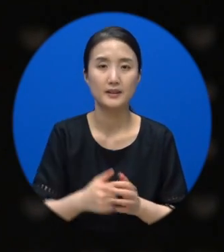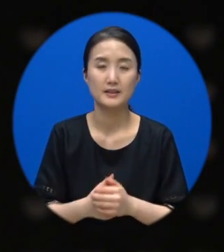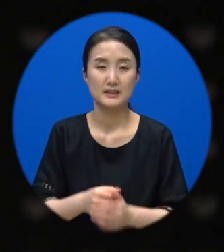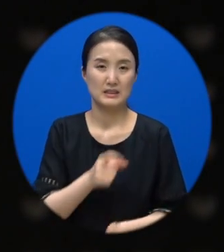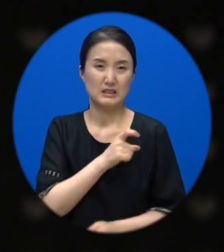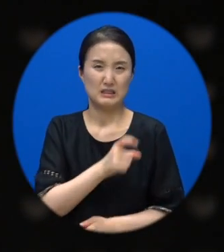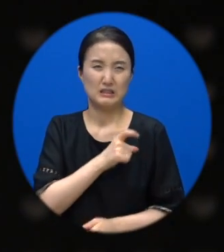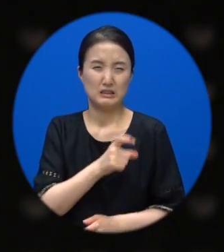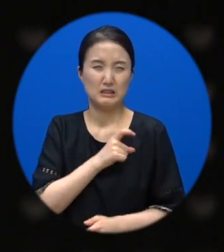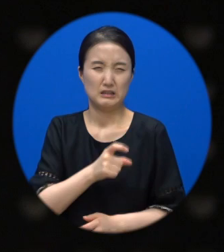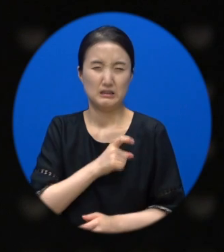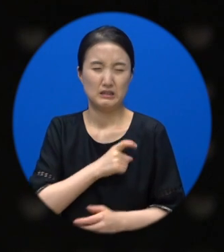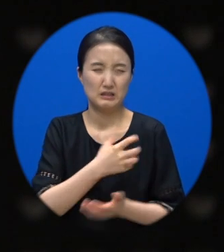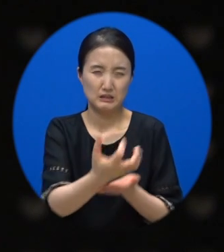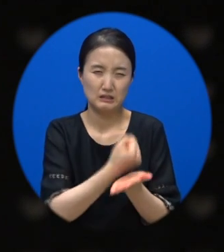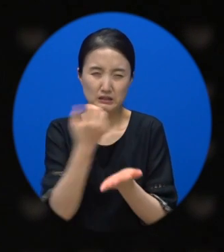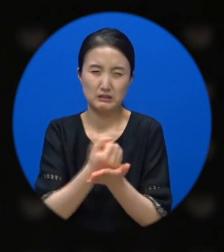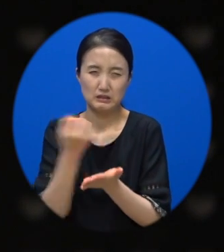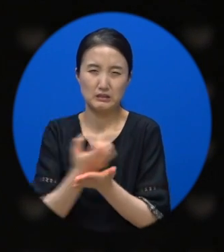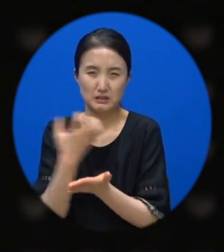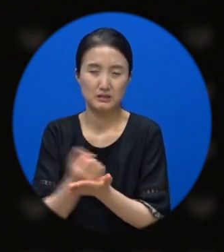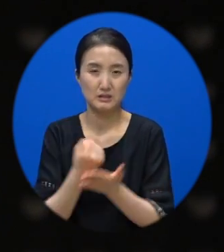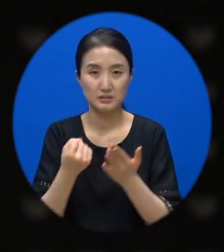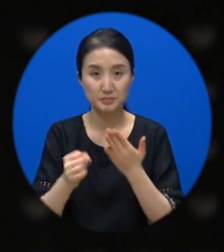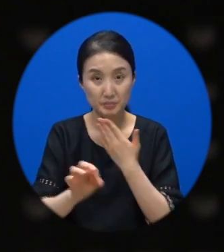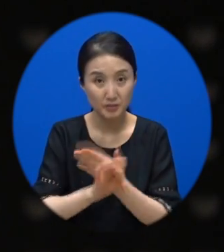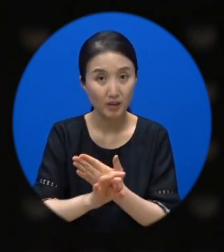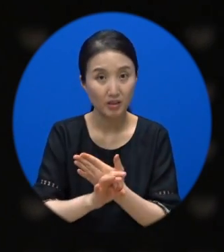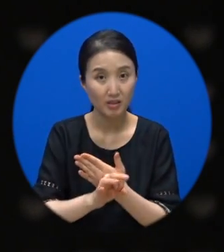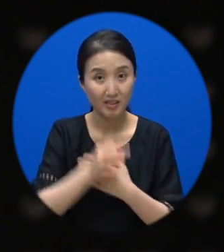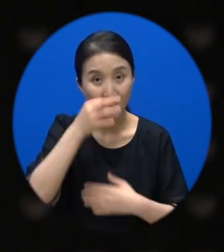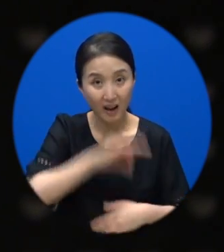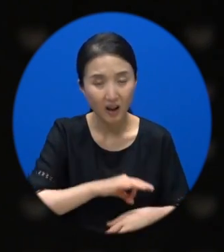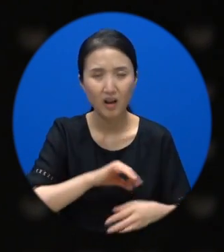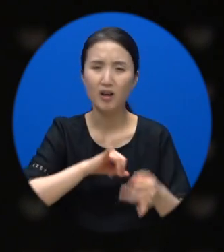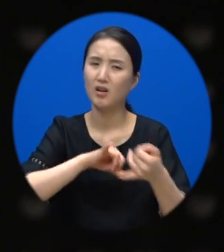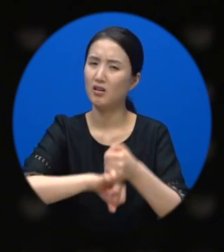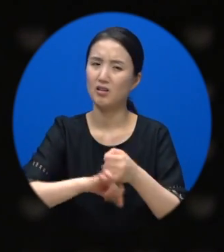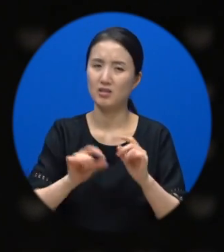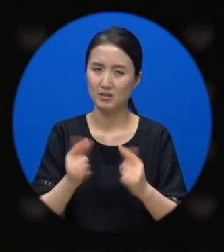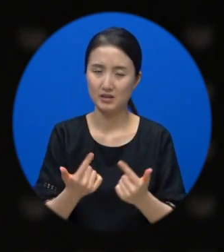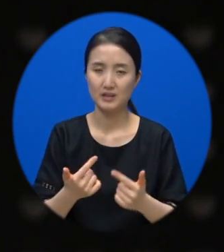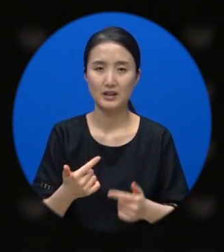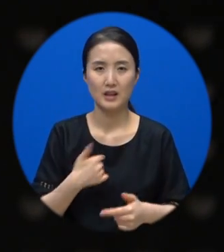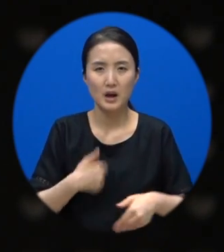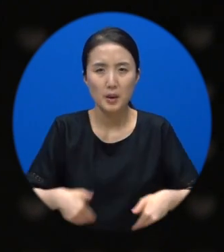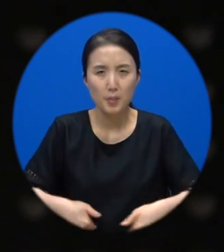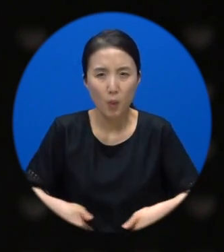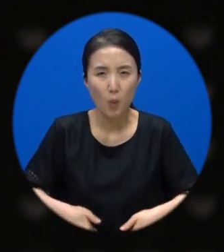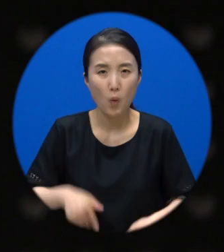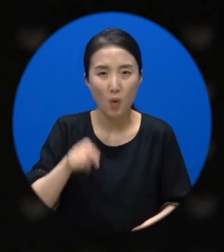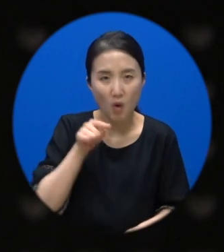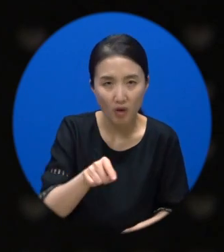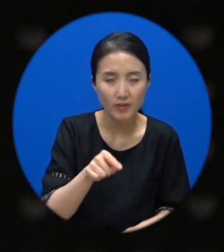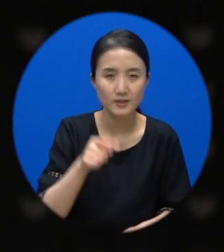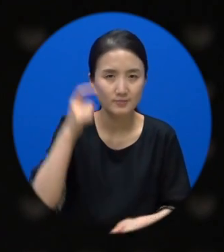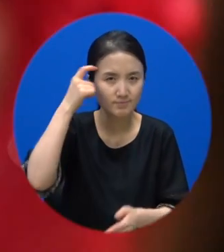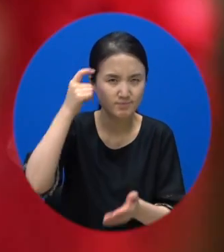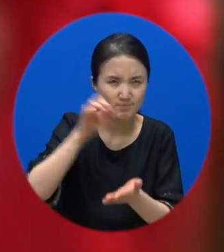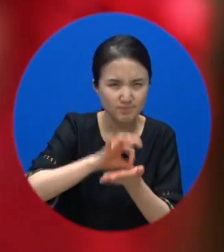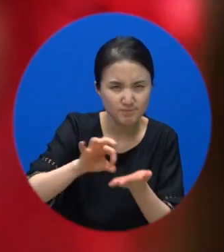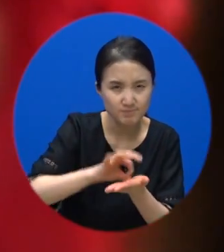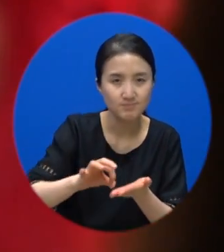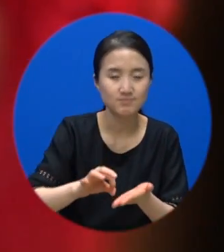쓸데없다고 얘기했잖아요. 그냥 내가 가장 좋아하는 거에 한두 개 필요한 거 도전해서 눈앞에 보는 거는